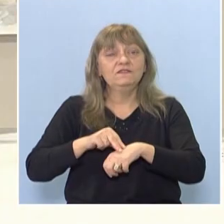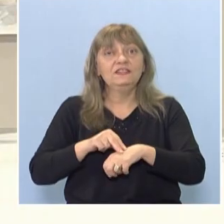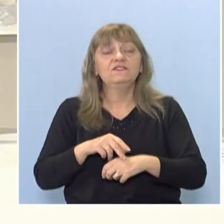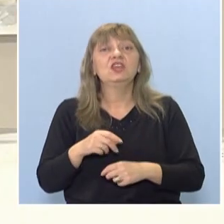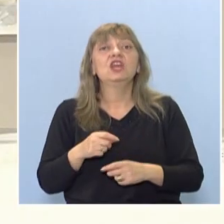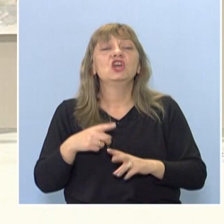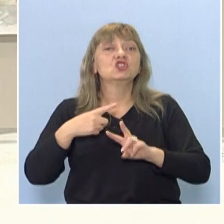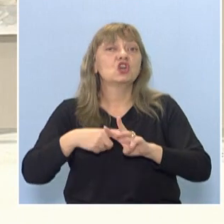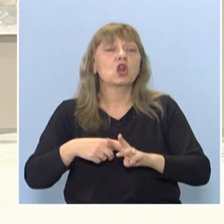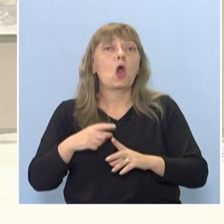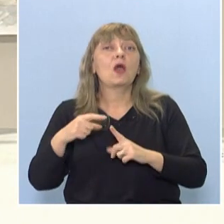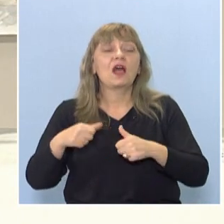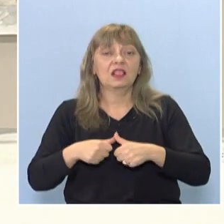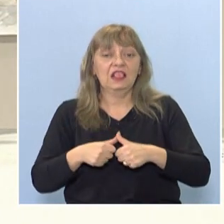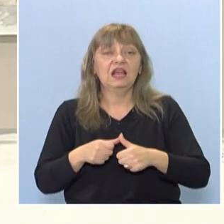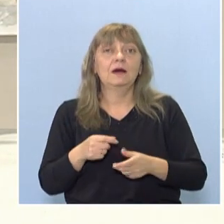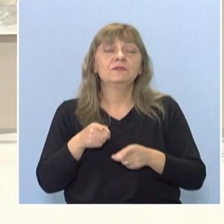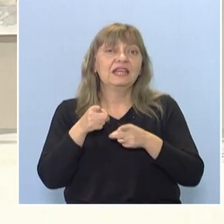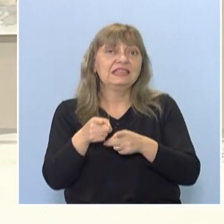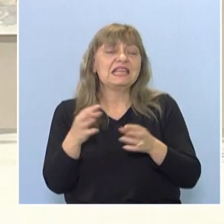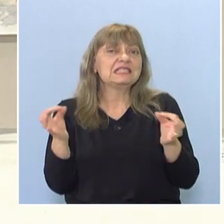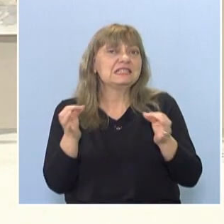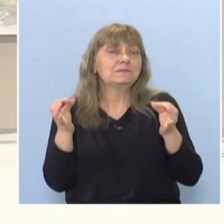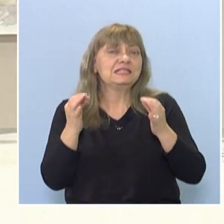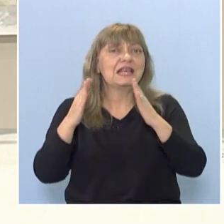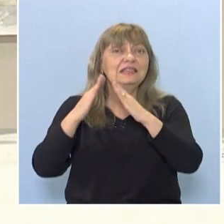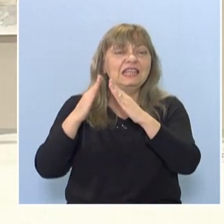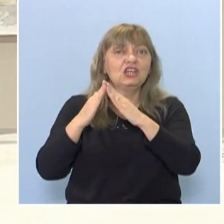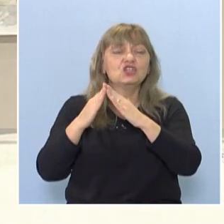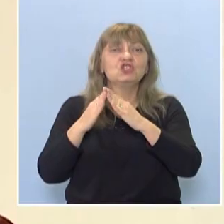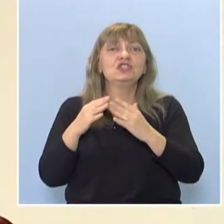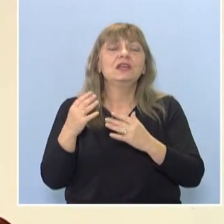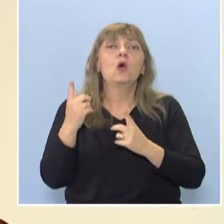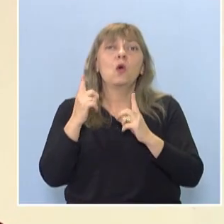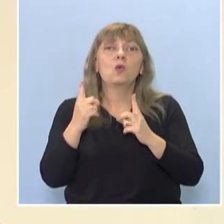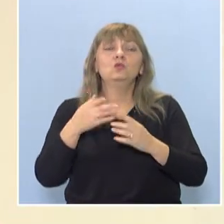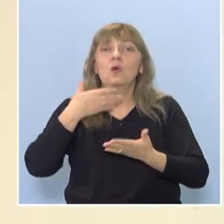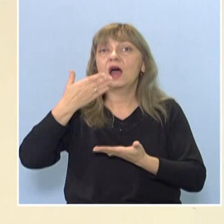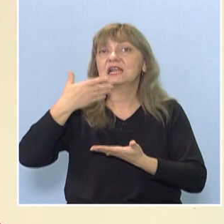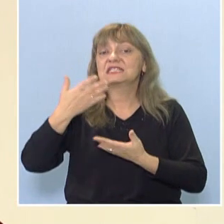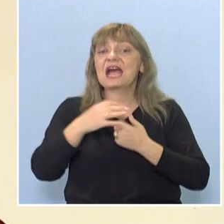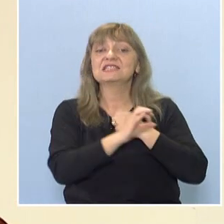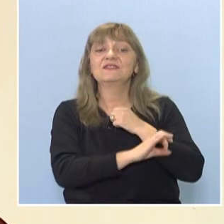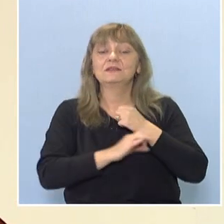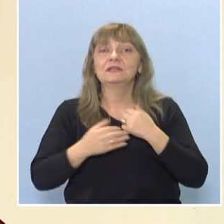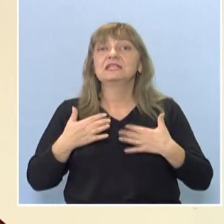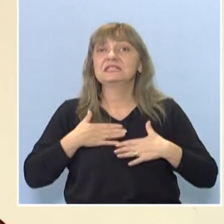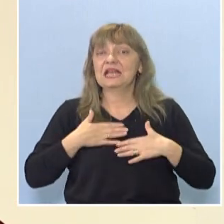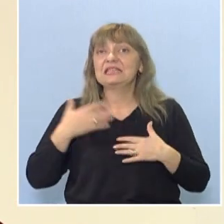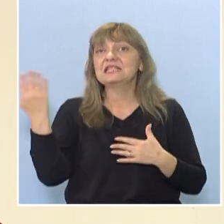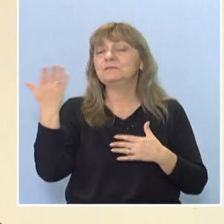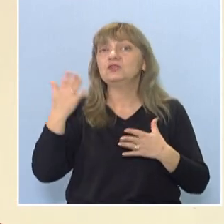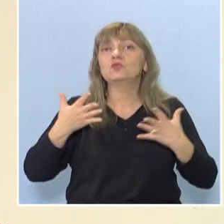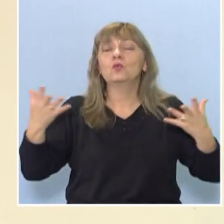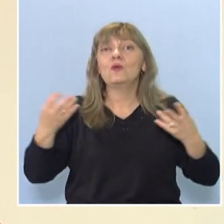творбите са архитектурните обекти – онези специфични къщи и сгради, които разказват истории. За нас беше голямо приключение, тъй като